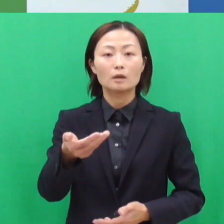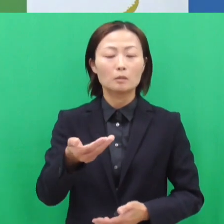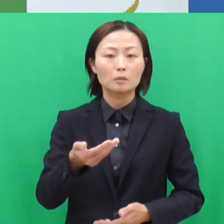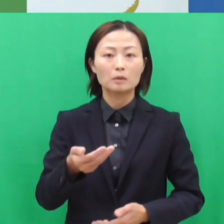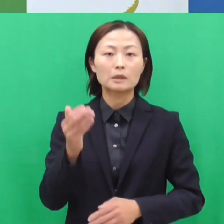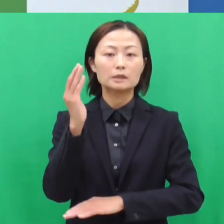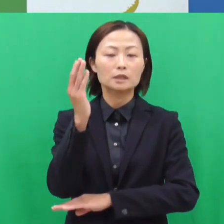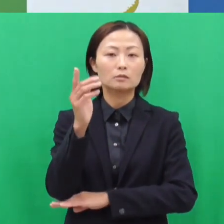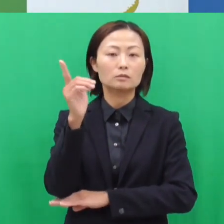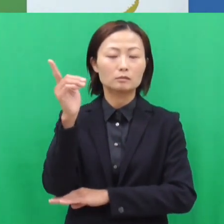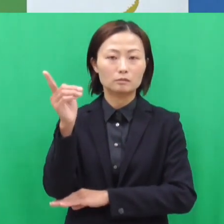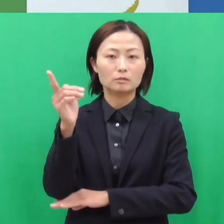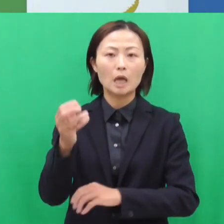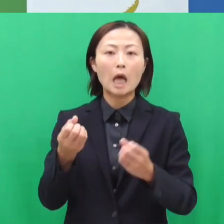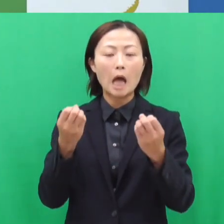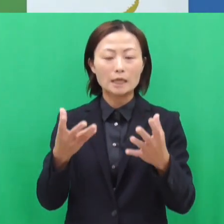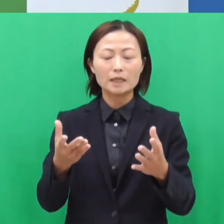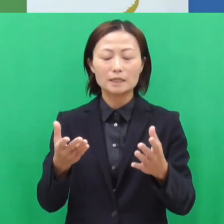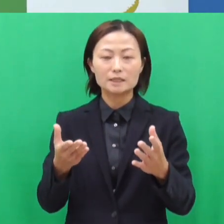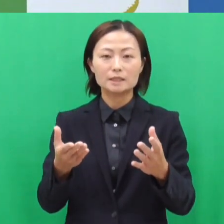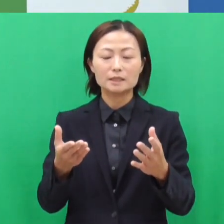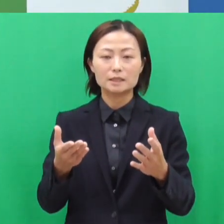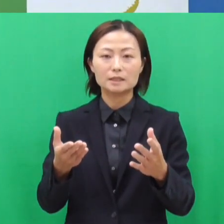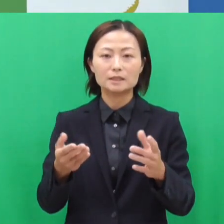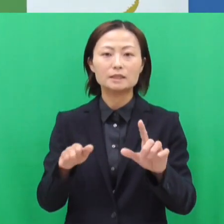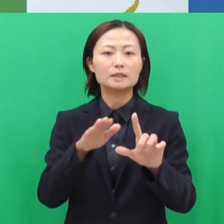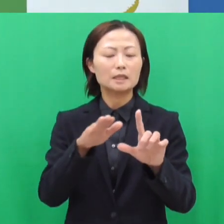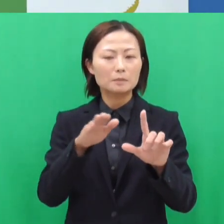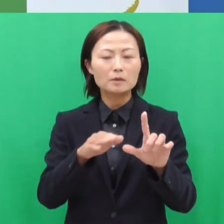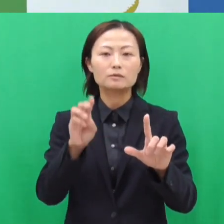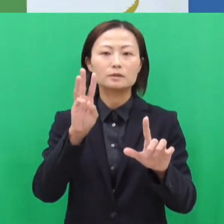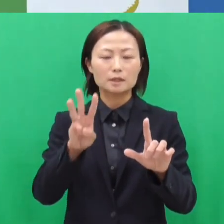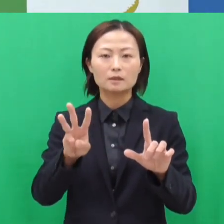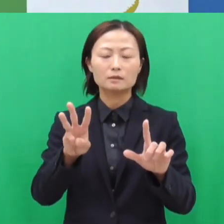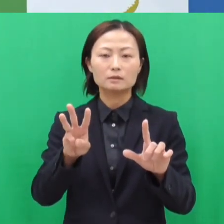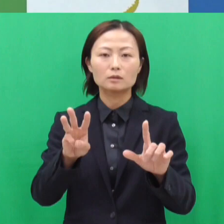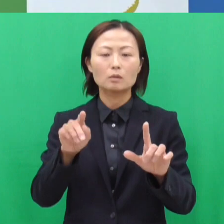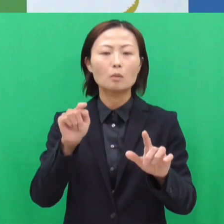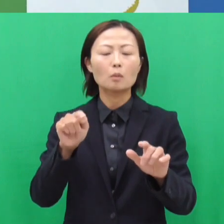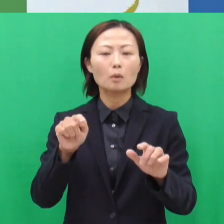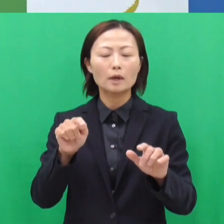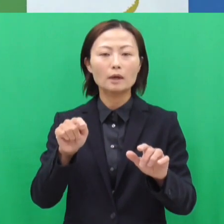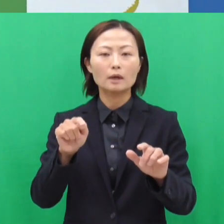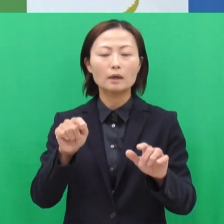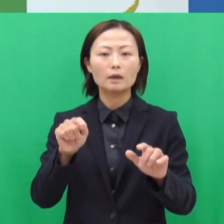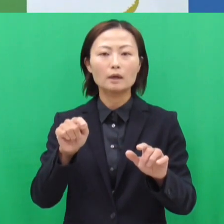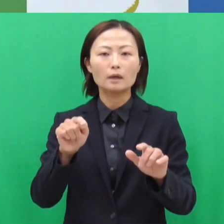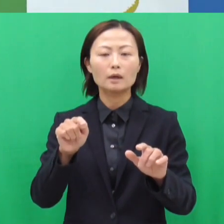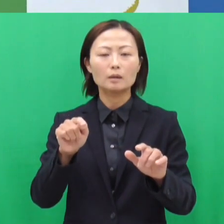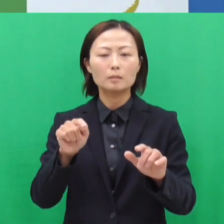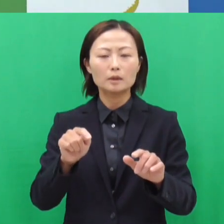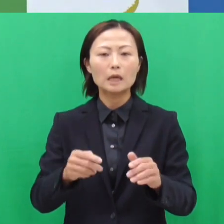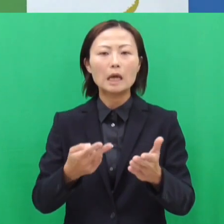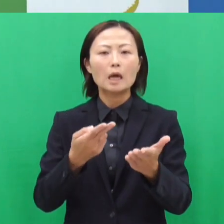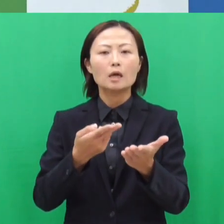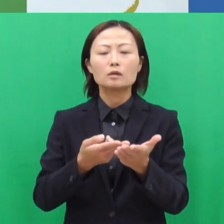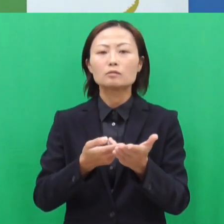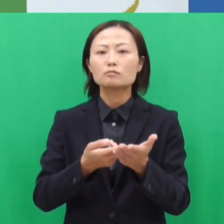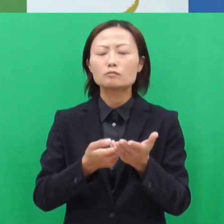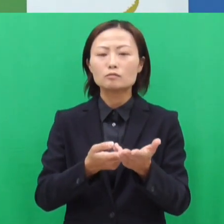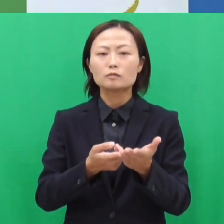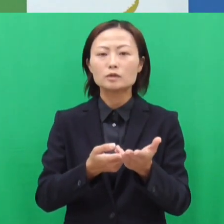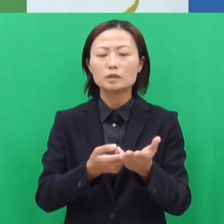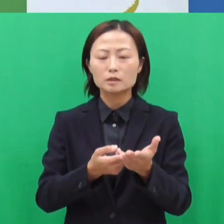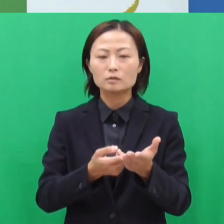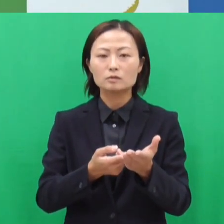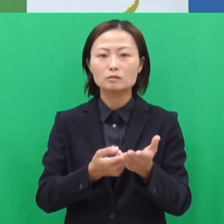政府の方で出しているその新しい指標におけるレベル3だったと思いますけれどもそれもその目安の概ね表彰使用率